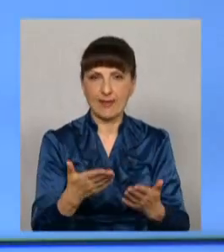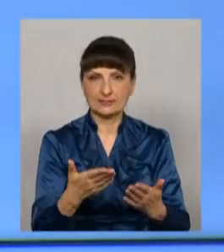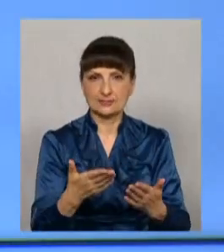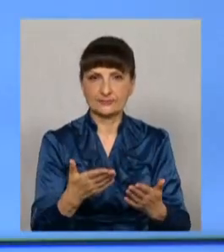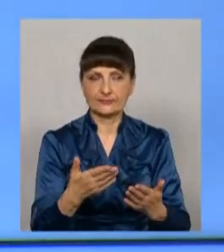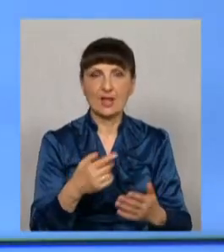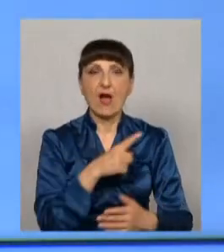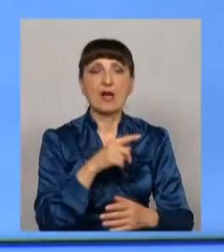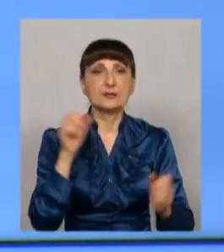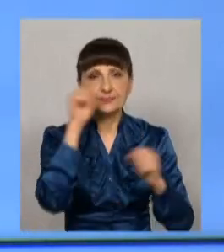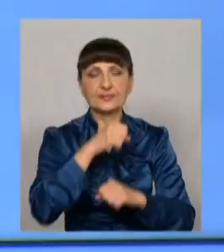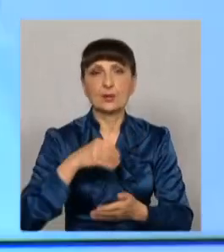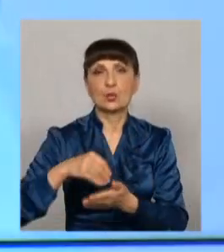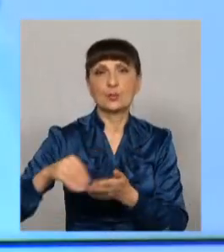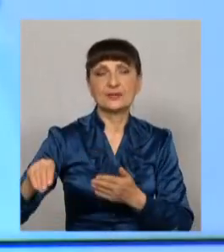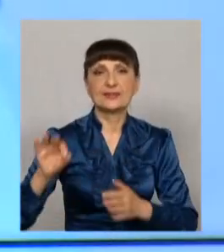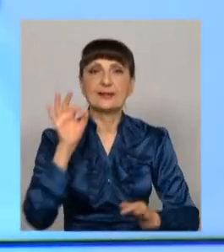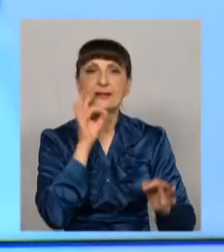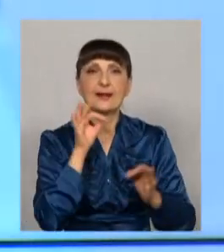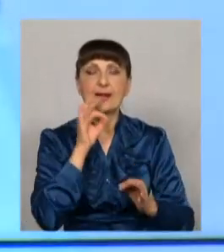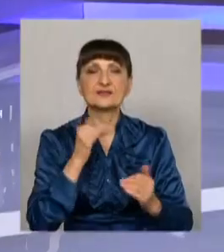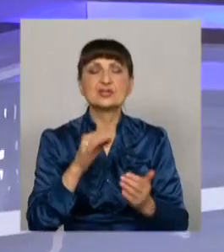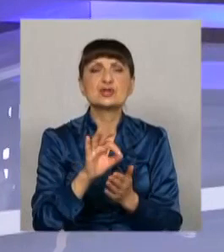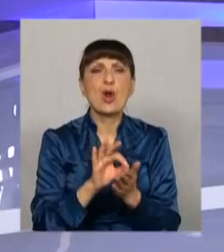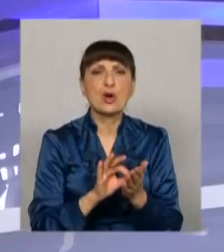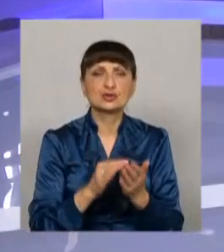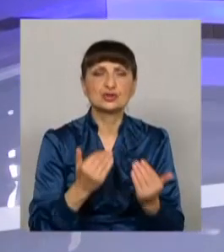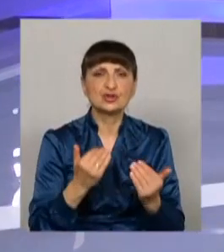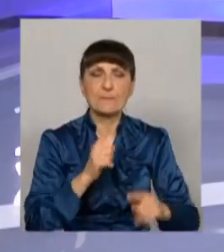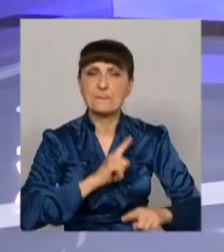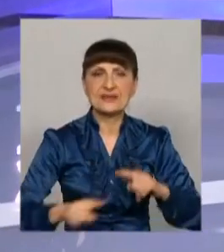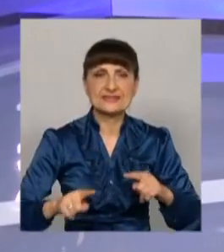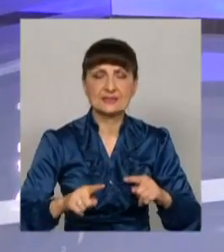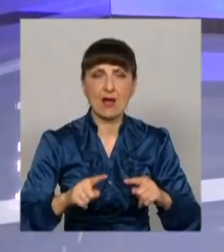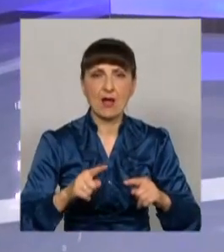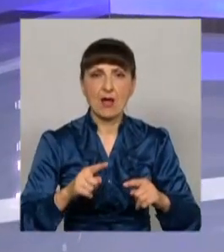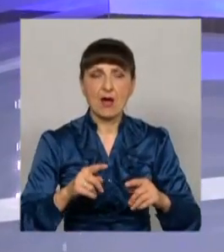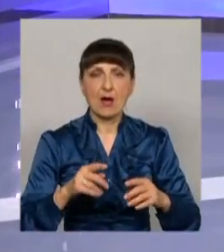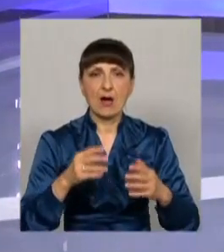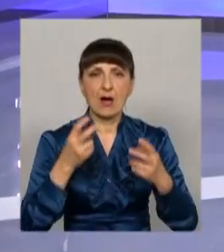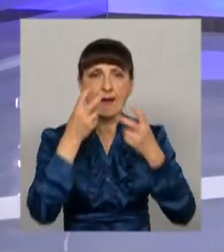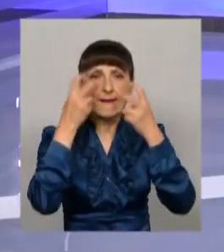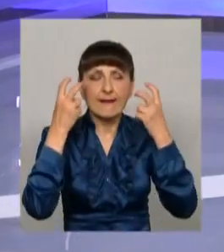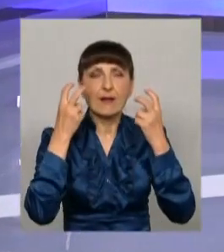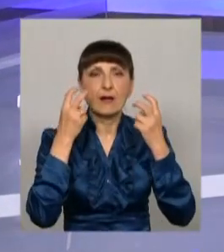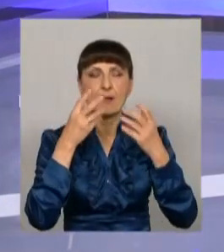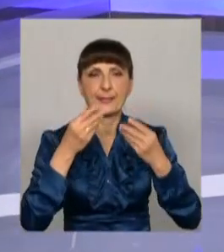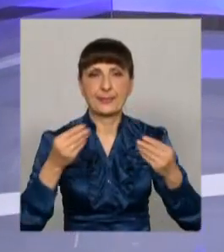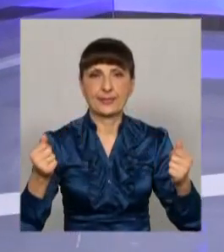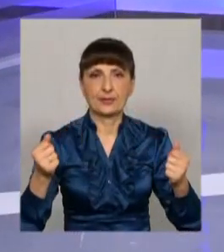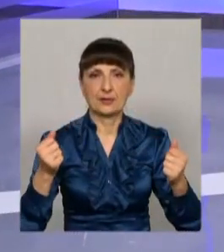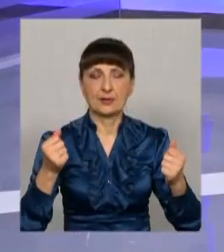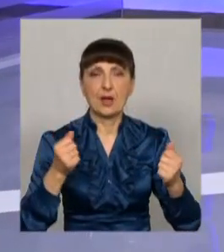они в аптеке обычно средства неотложной помощи. То, что быстро снимет у них, облегчит состояние.